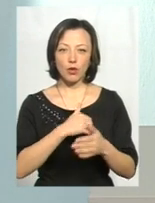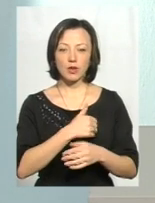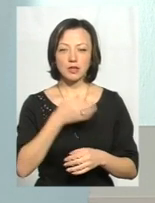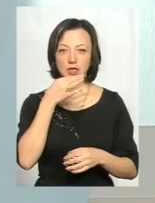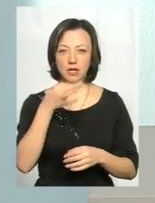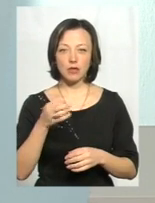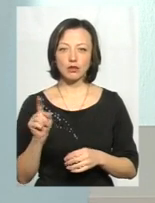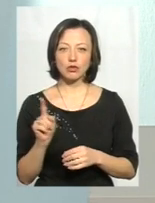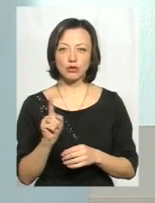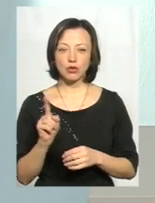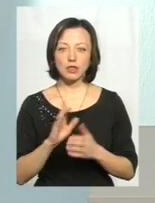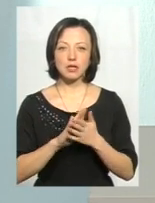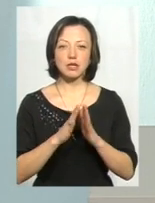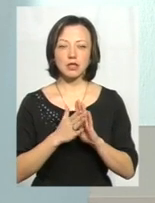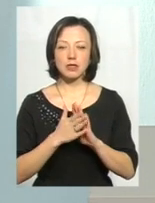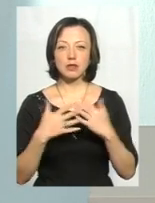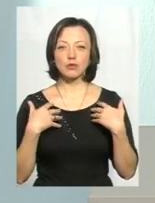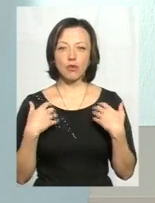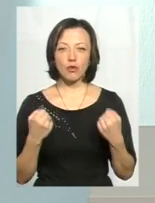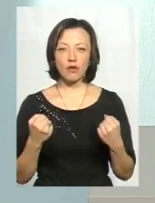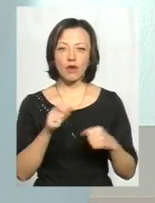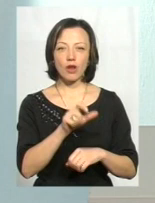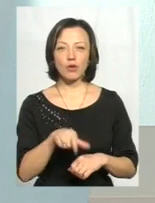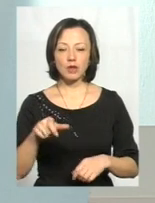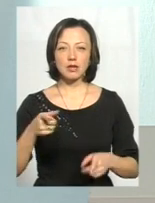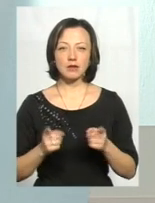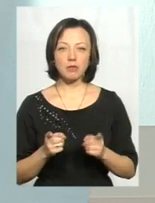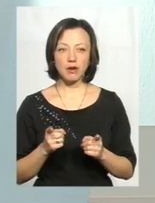що стан здоров'я людей насправді